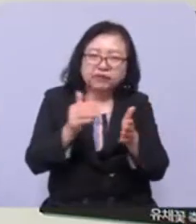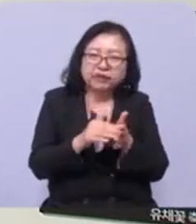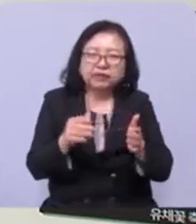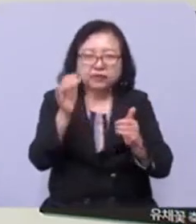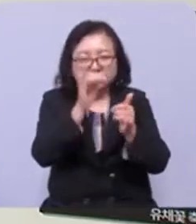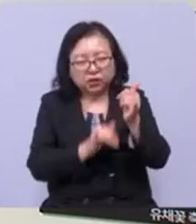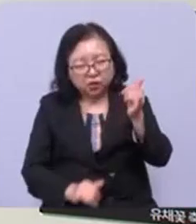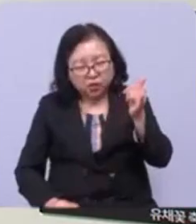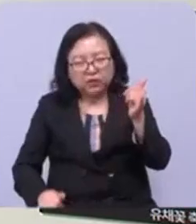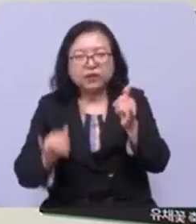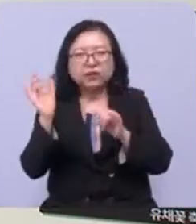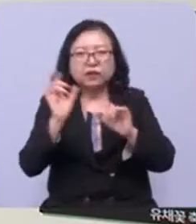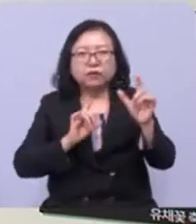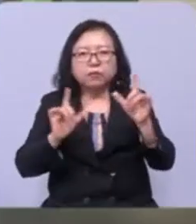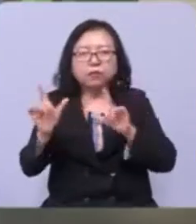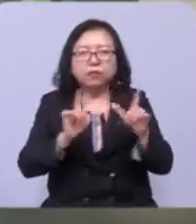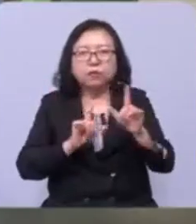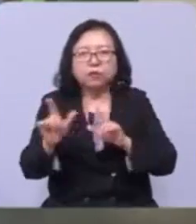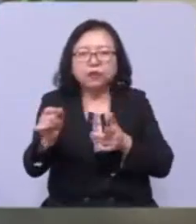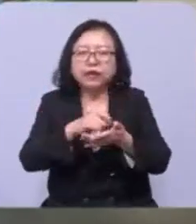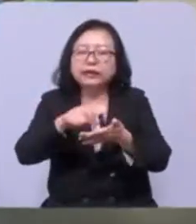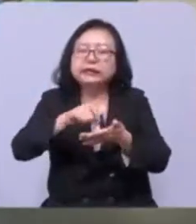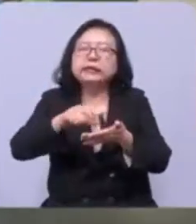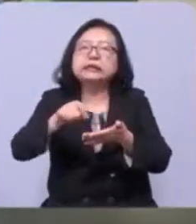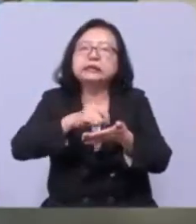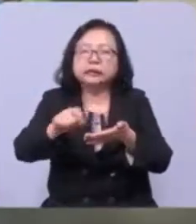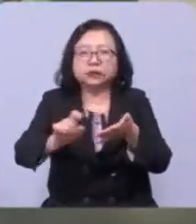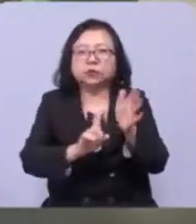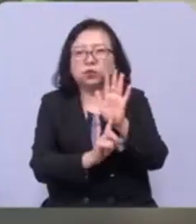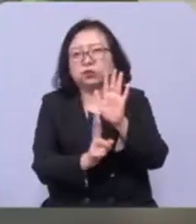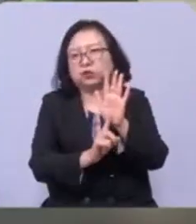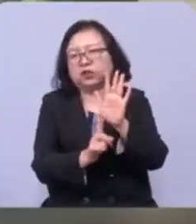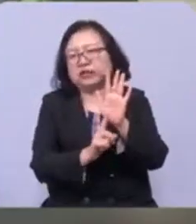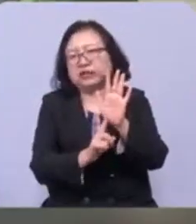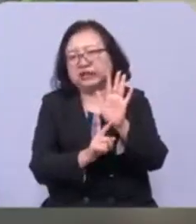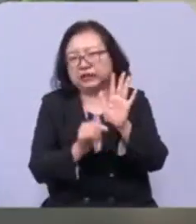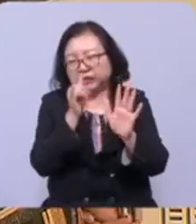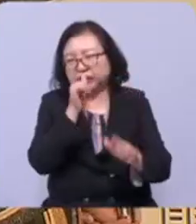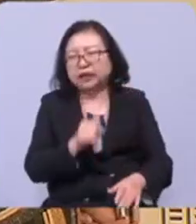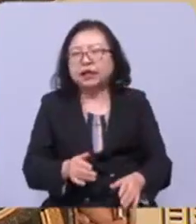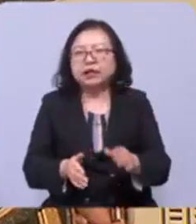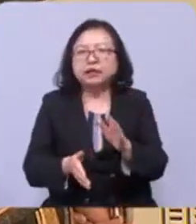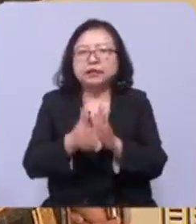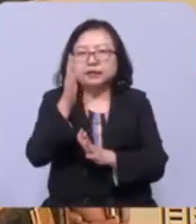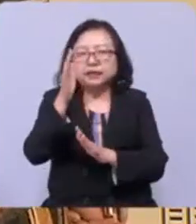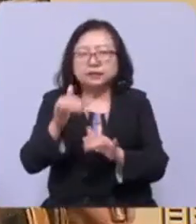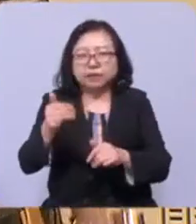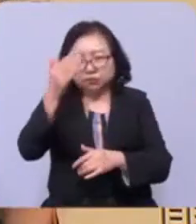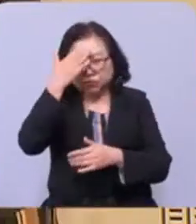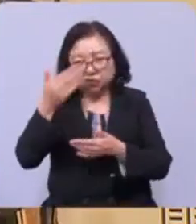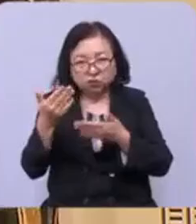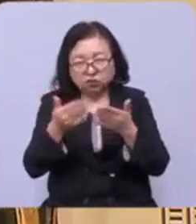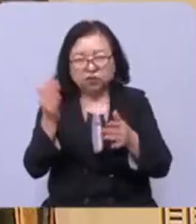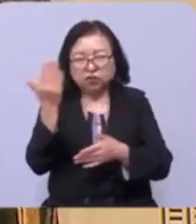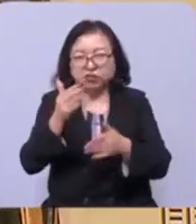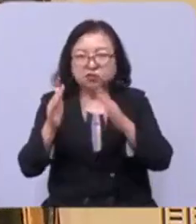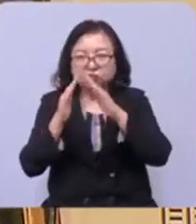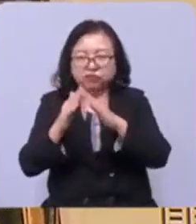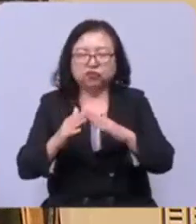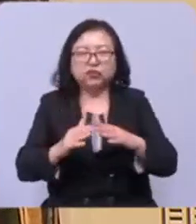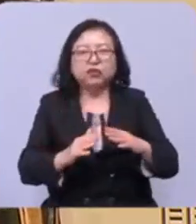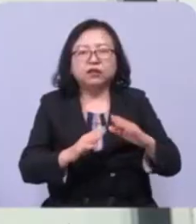펼쳐놓은 기록 특별전도 관객을 맡고 있습니다. 시민이 기증한 청원군과 군의회